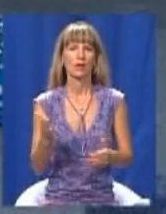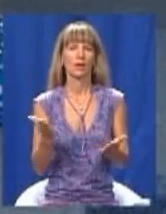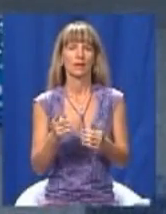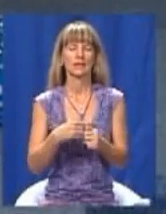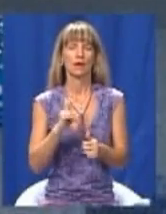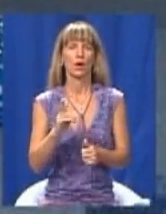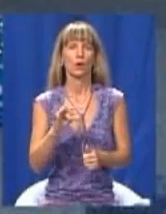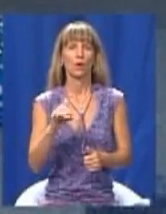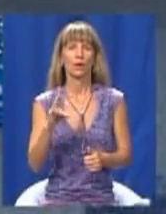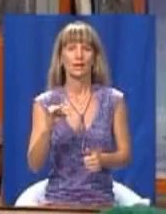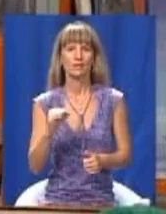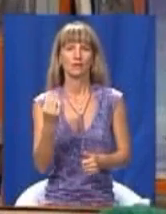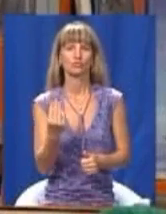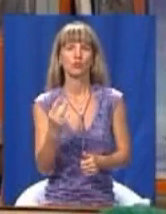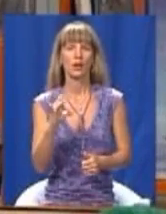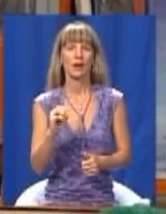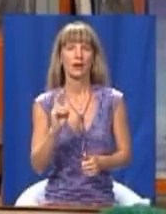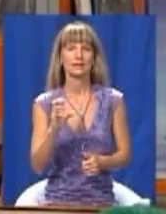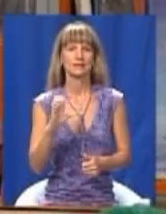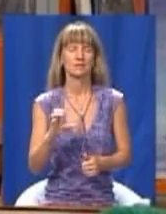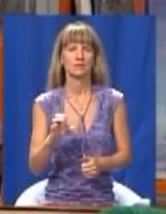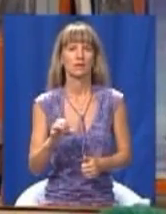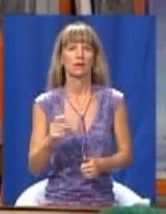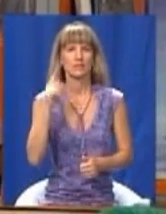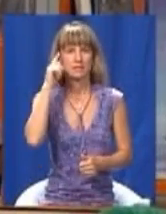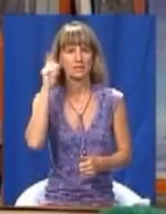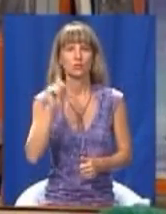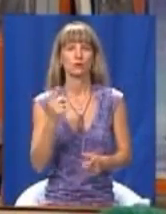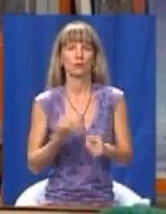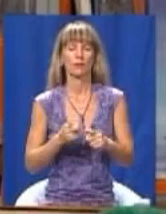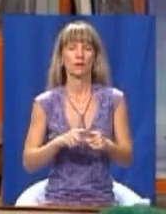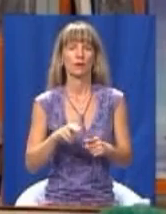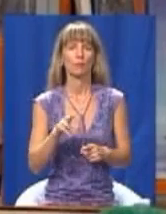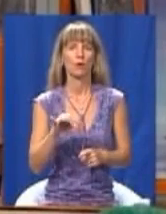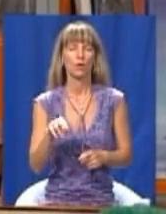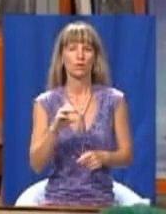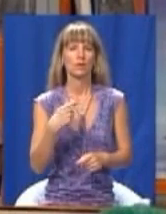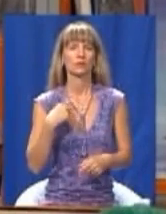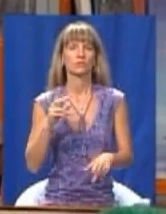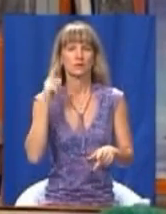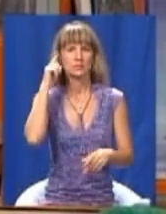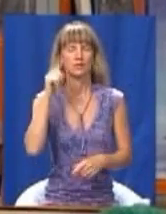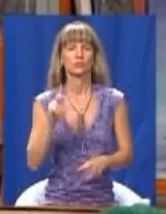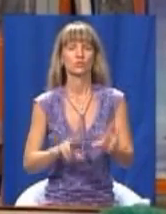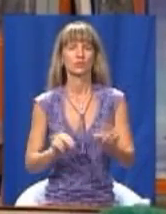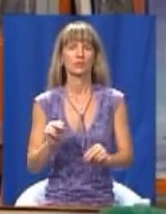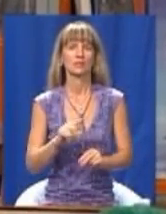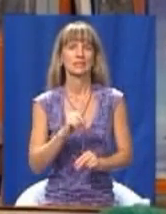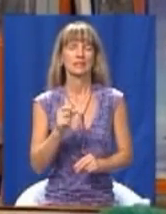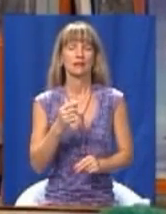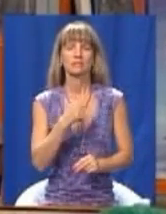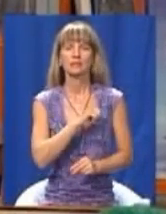рекса. Взагалі, знаєш щось про неї, про цю породу? Я знаю, що... Її вважають за,